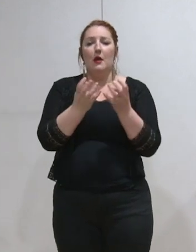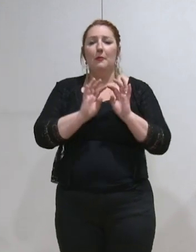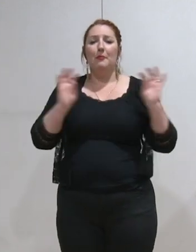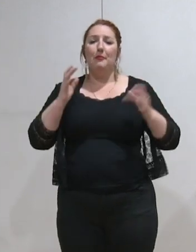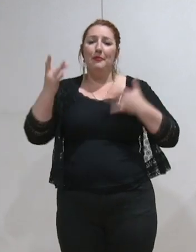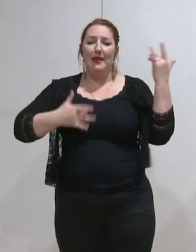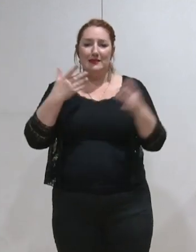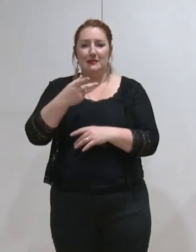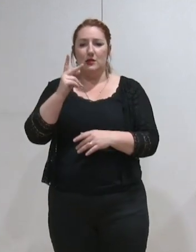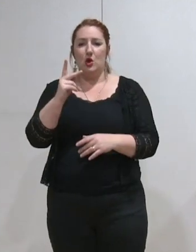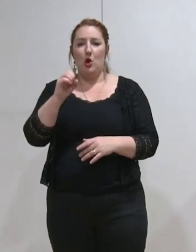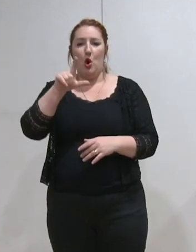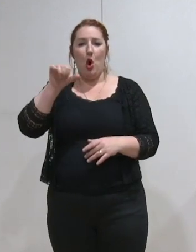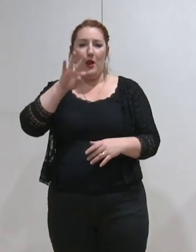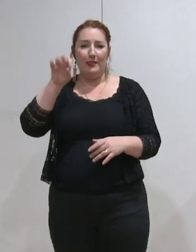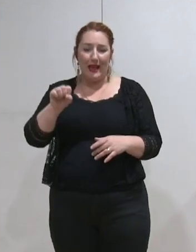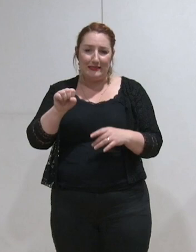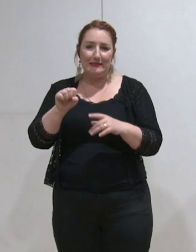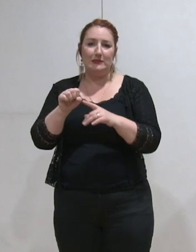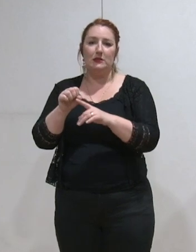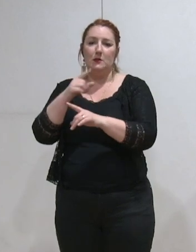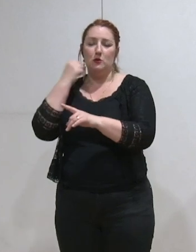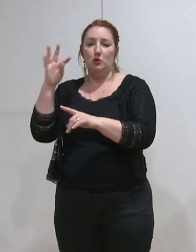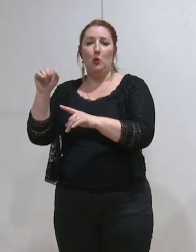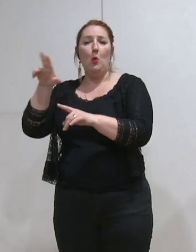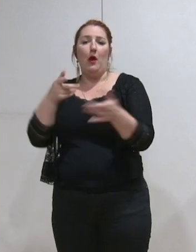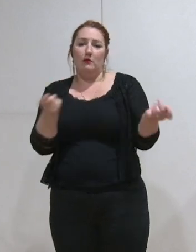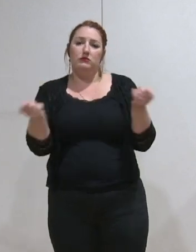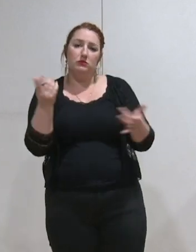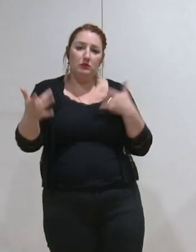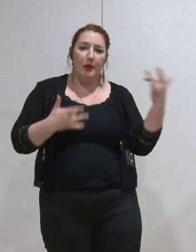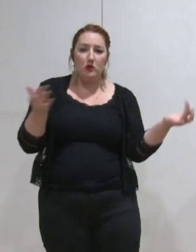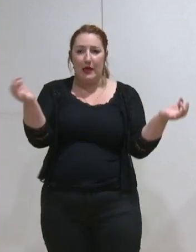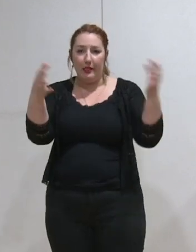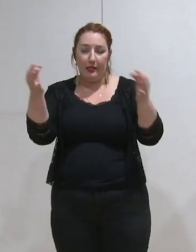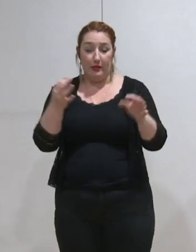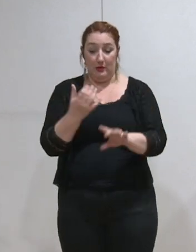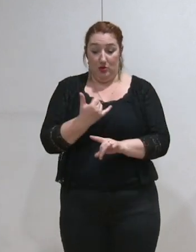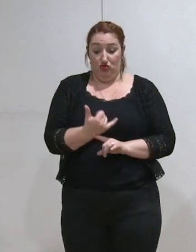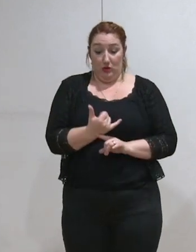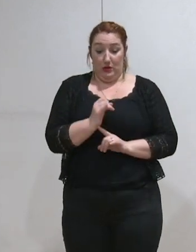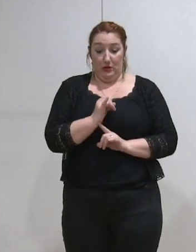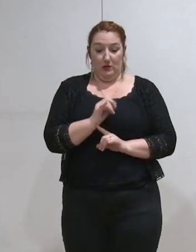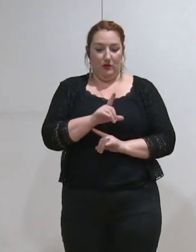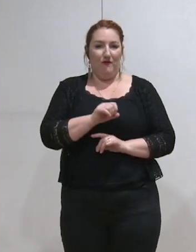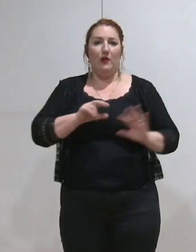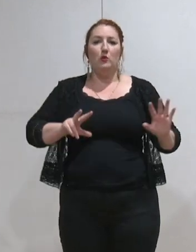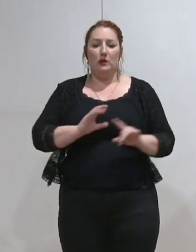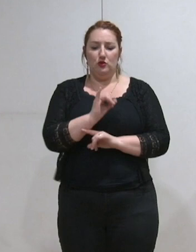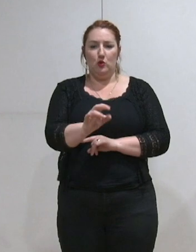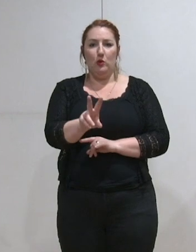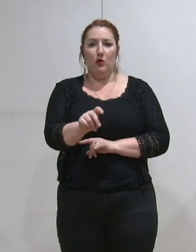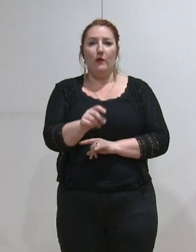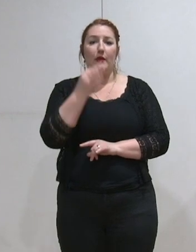Touré se tiendront là demain et d'ici jeudi donc c'est le 28 du 28 au 30 avril donc demain